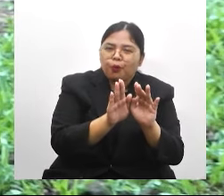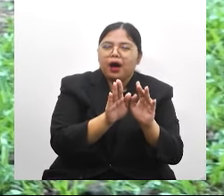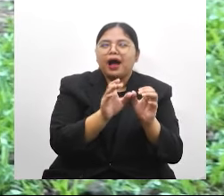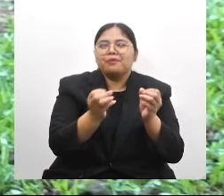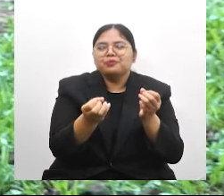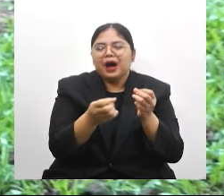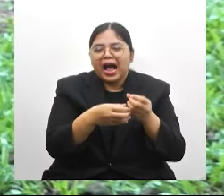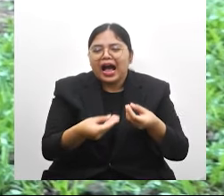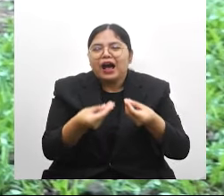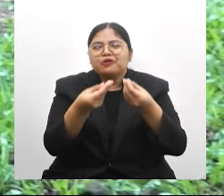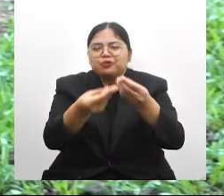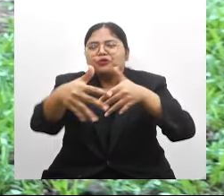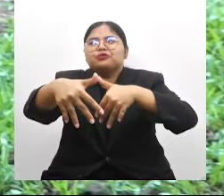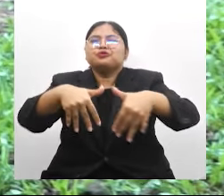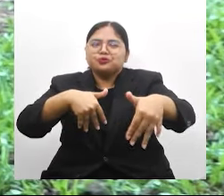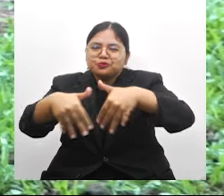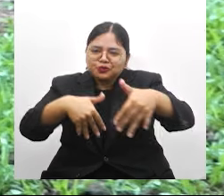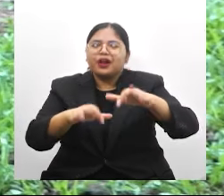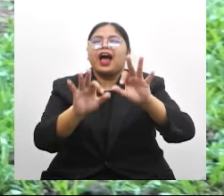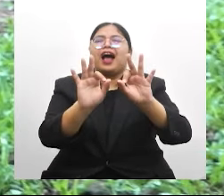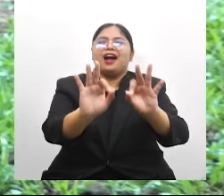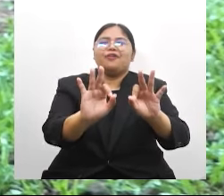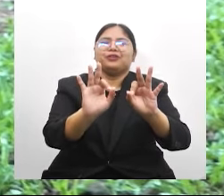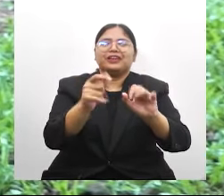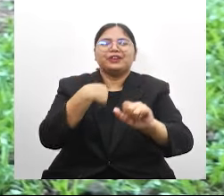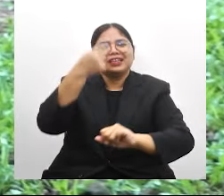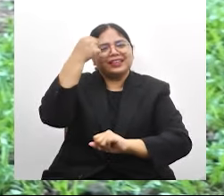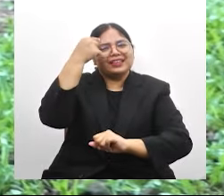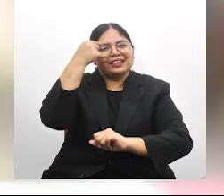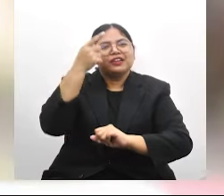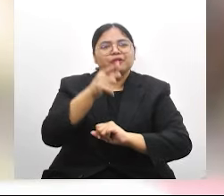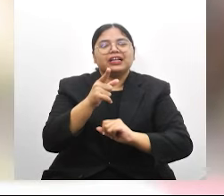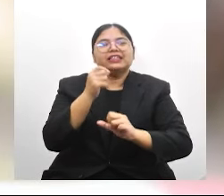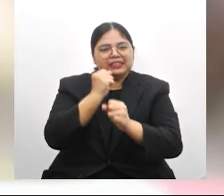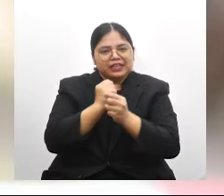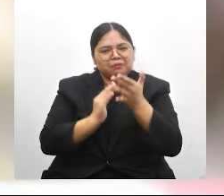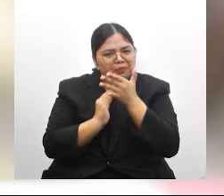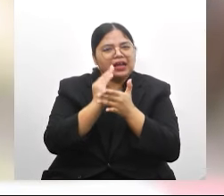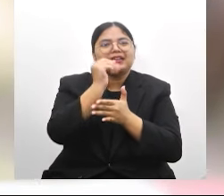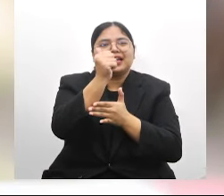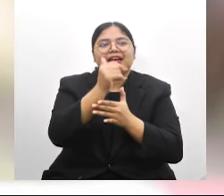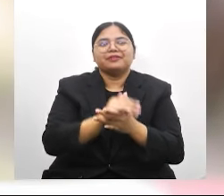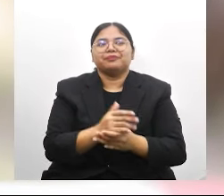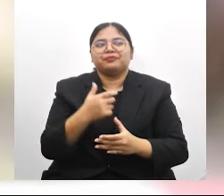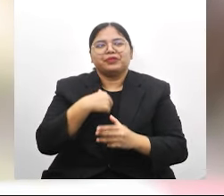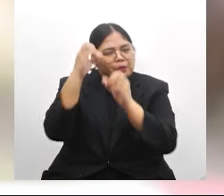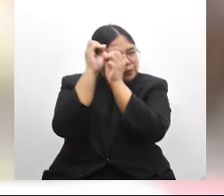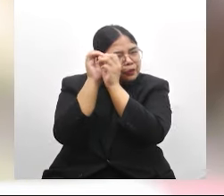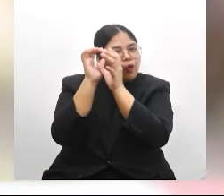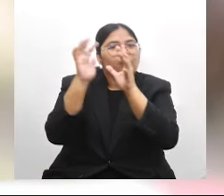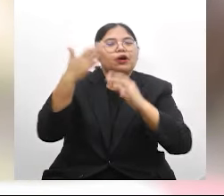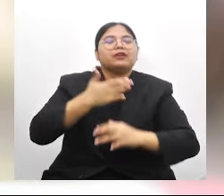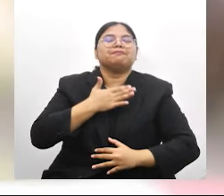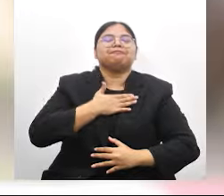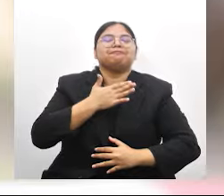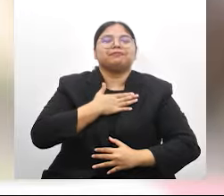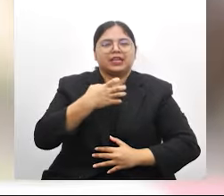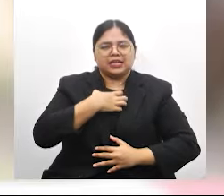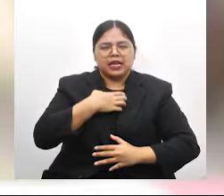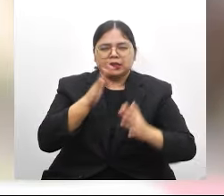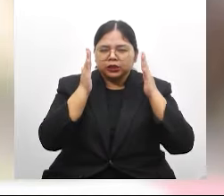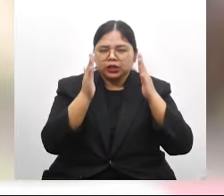ชนต่างๆเนี่ยนะคะก็ก็มั่นใจว่าในส่วนนี้จะจะทำได้อย่างสำเร็จอ่ะค่ะจากความคาดหวังของตนเองนะคะแล้วก็มีความตั้ง